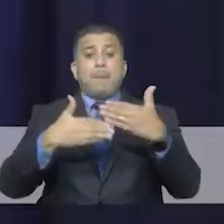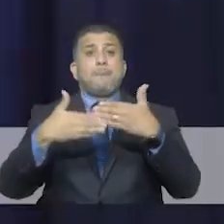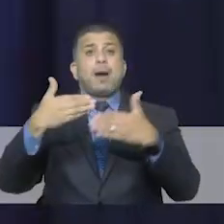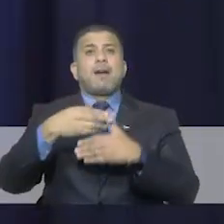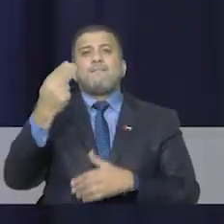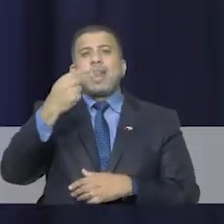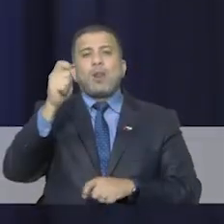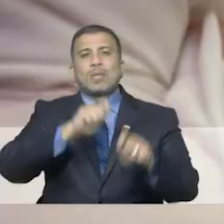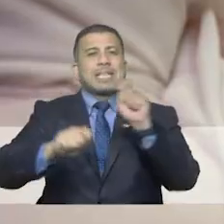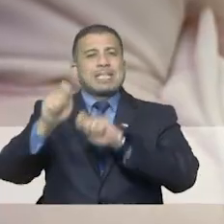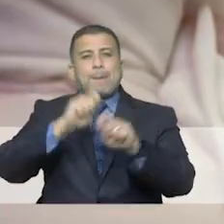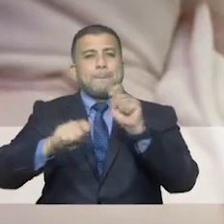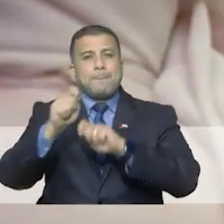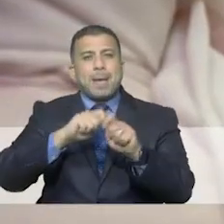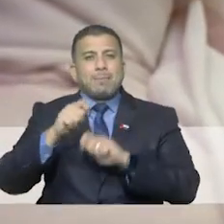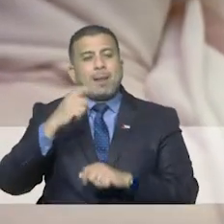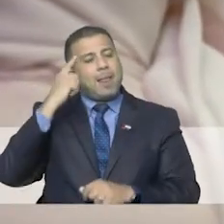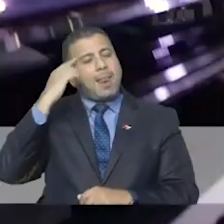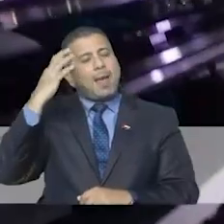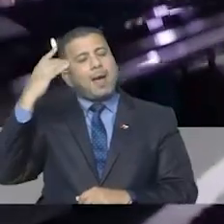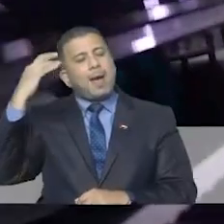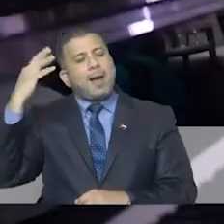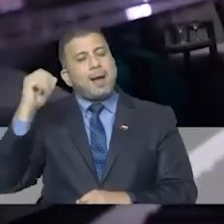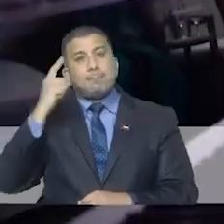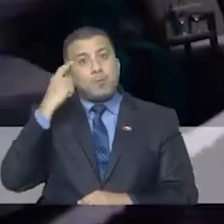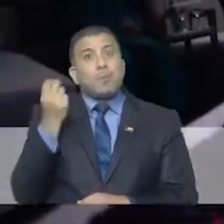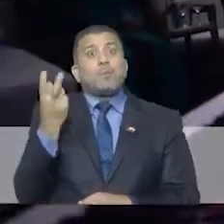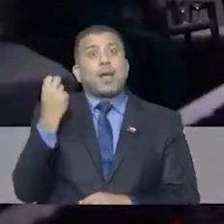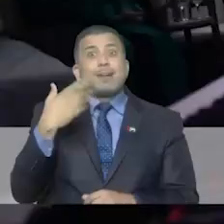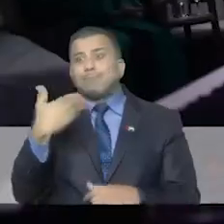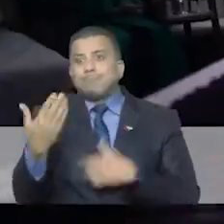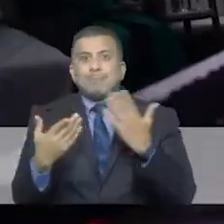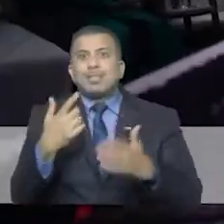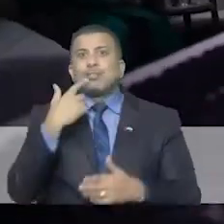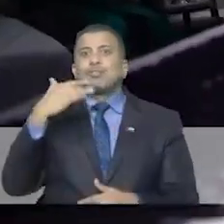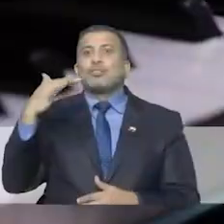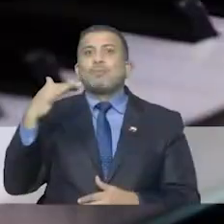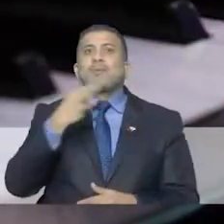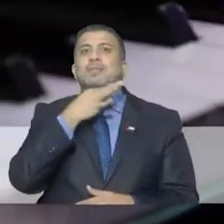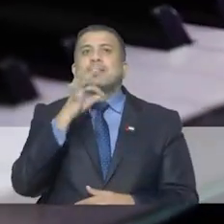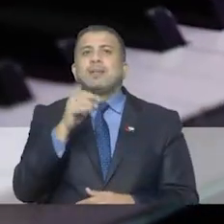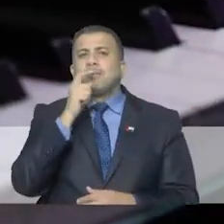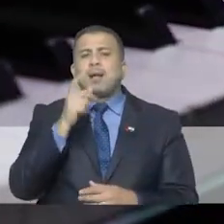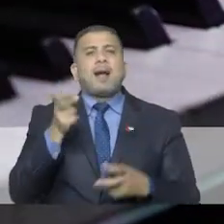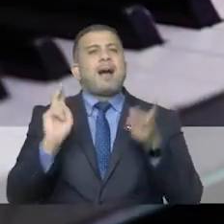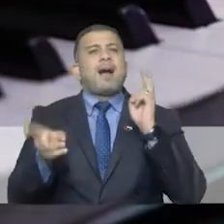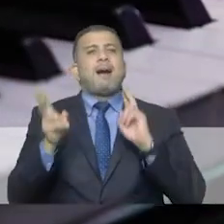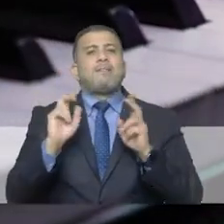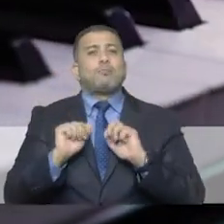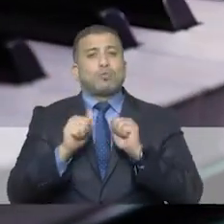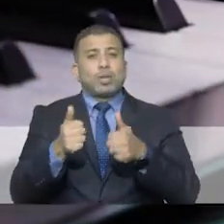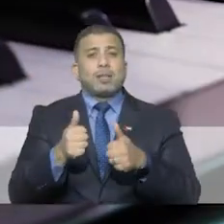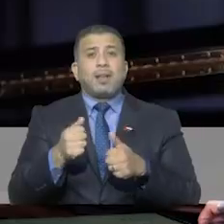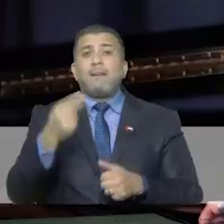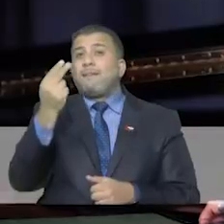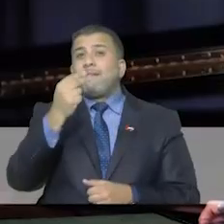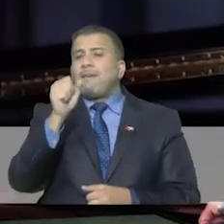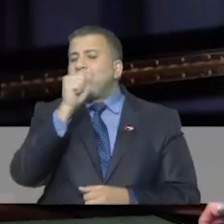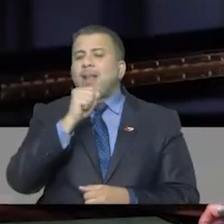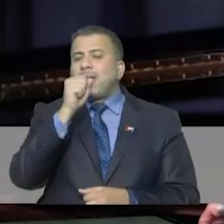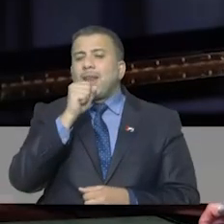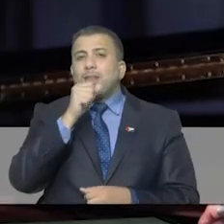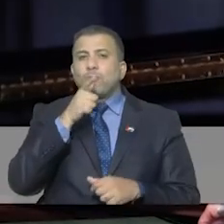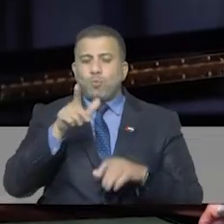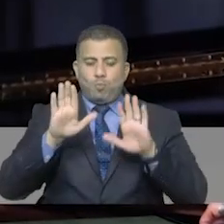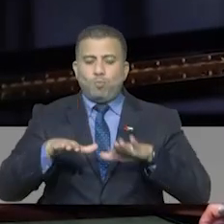والفن والتصميم لإلهام وتوجيه المبدعين الناشئين. وتخللت الحفلة مشاركات من